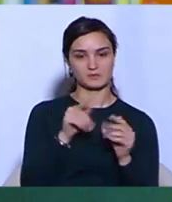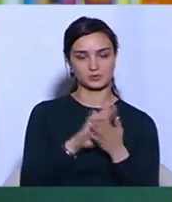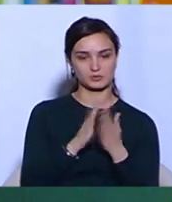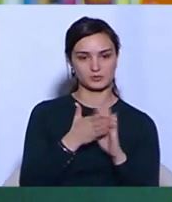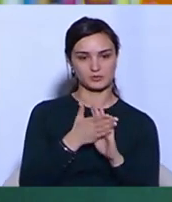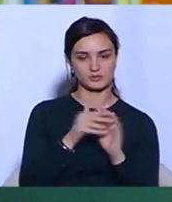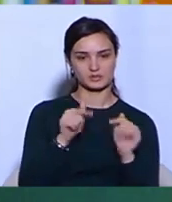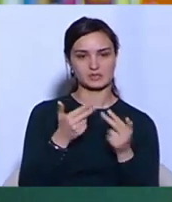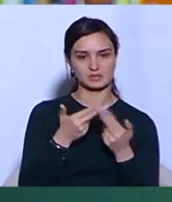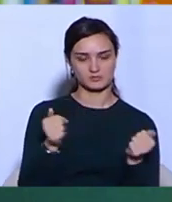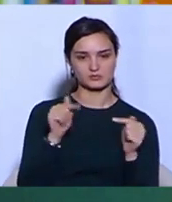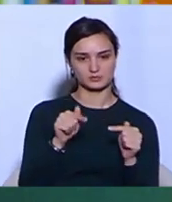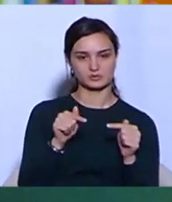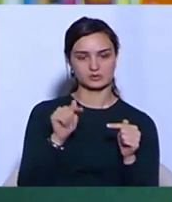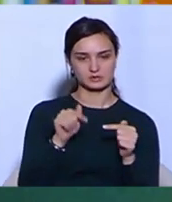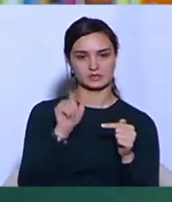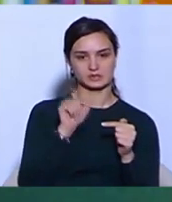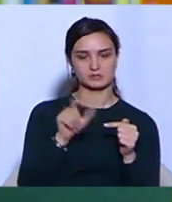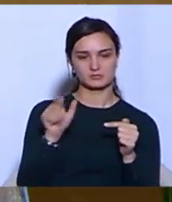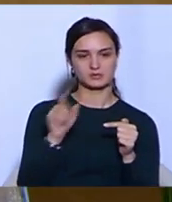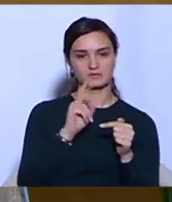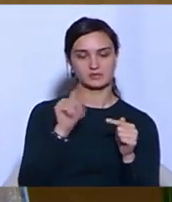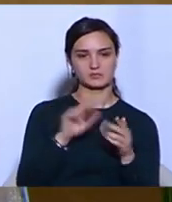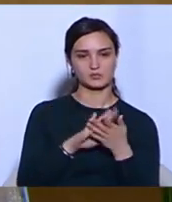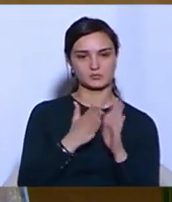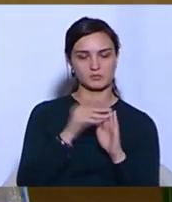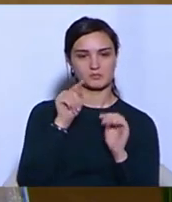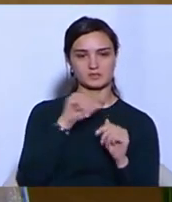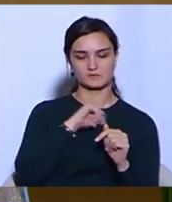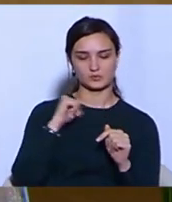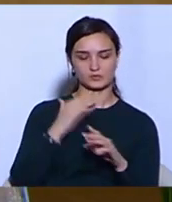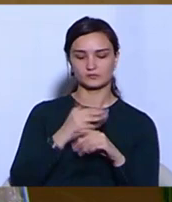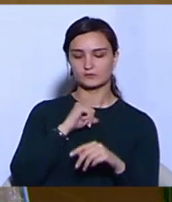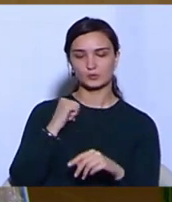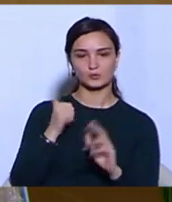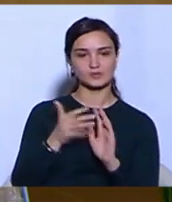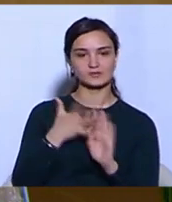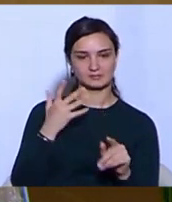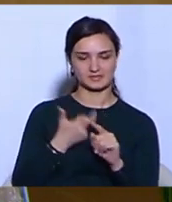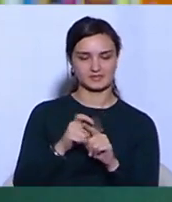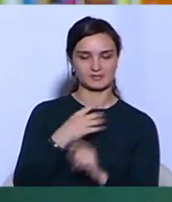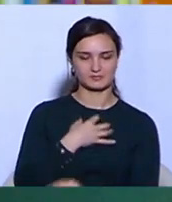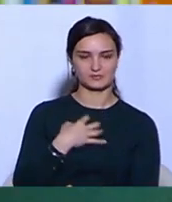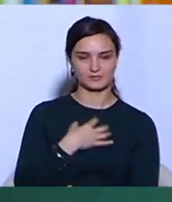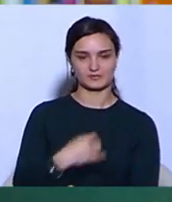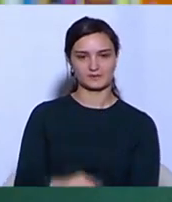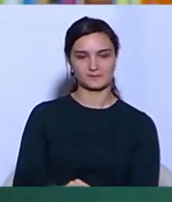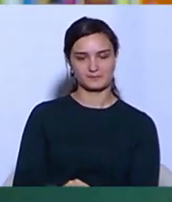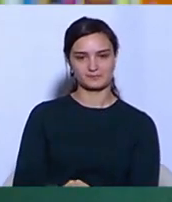მდგომარეობას, რა თქმა უნდა, თუნდაც ის ადამიანი, რომელსაც ეს მდგომარეობა მას აქვს, თვითონ როგორ აღიქვამს, ამას ეს ძალიან მნიშვნელოვანია,